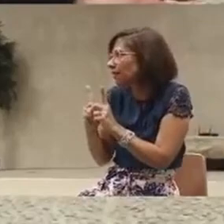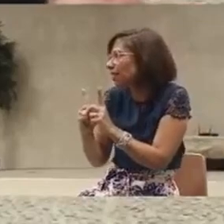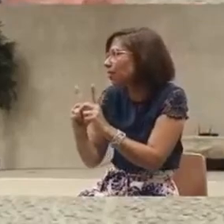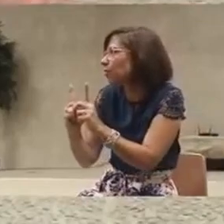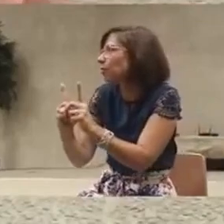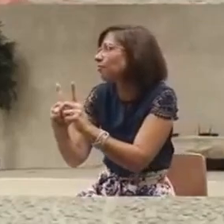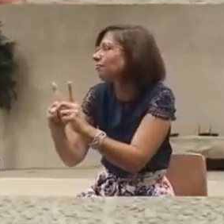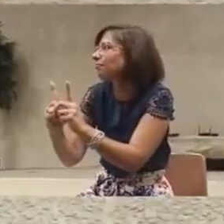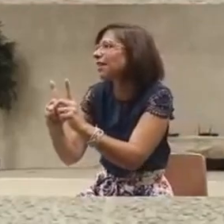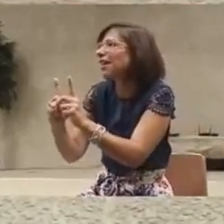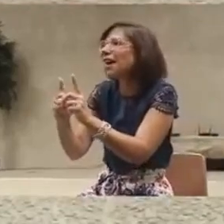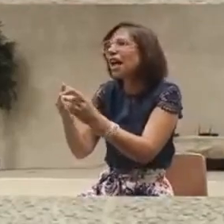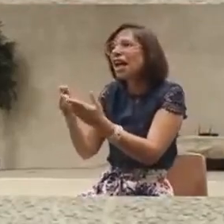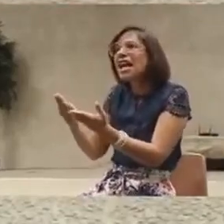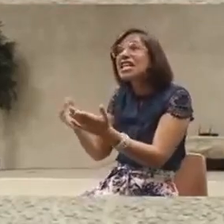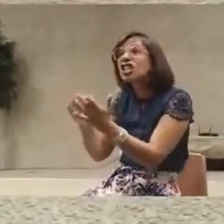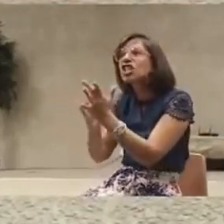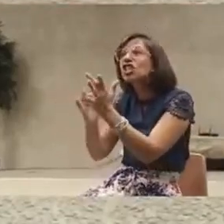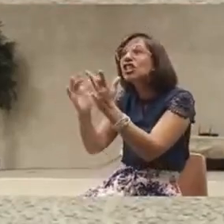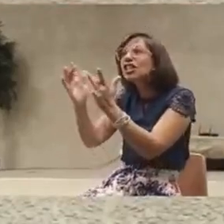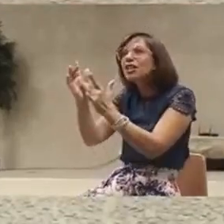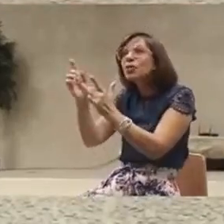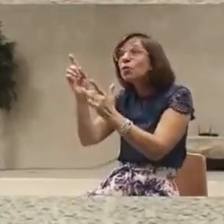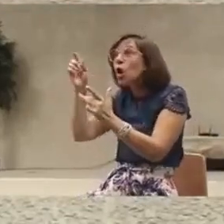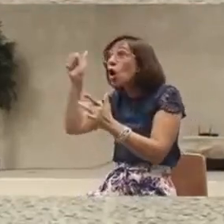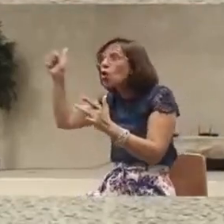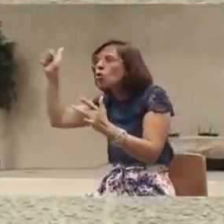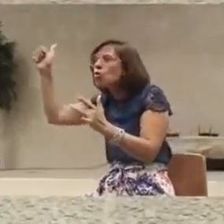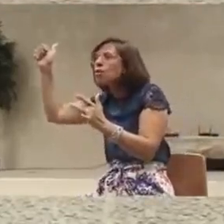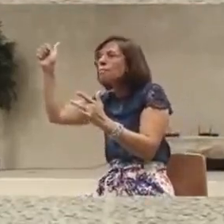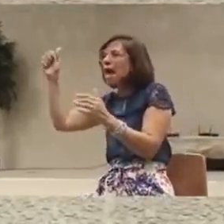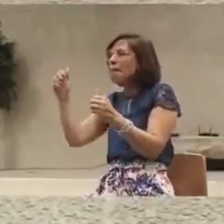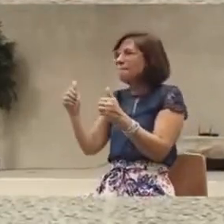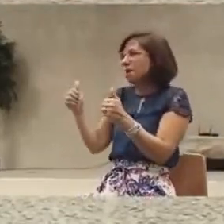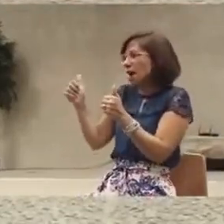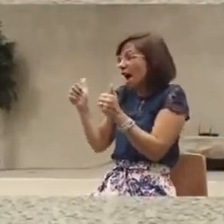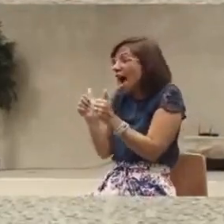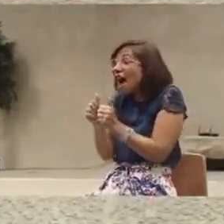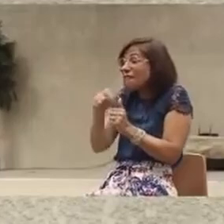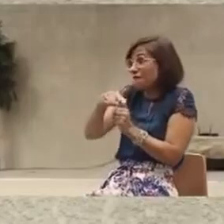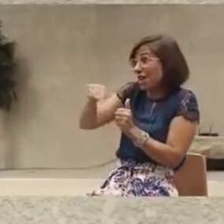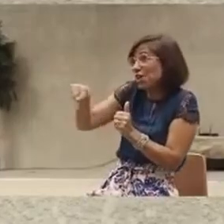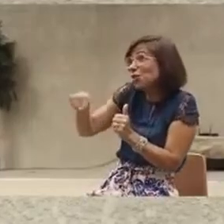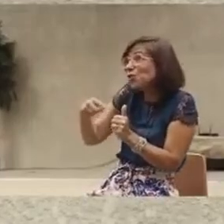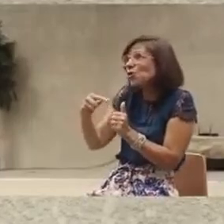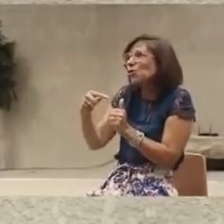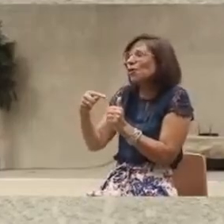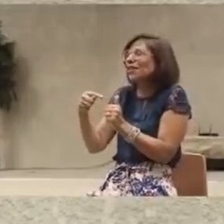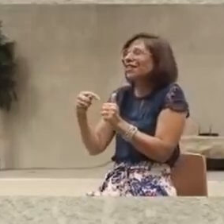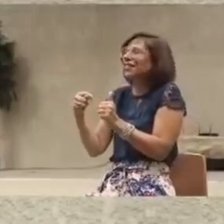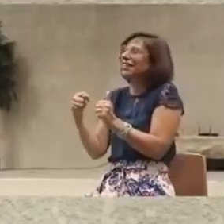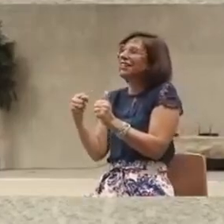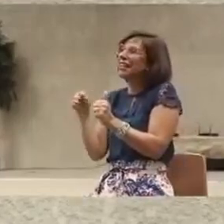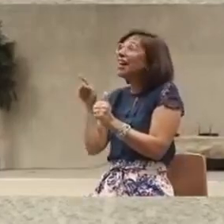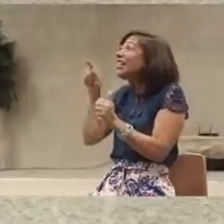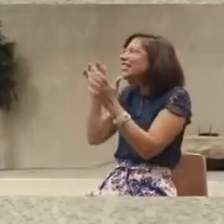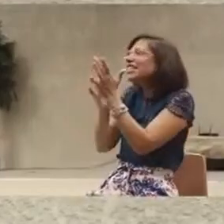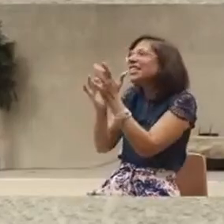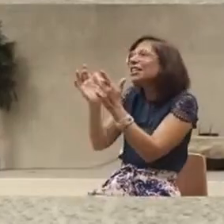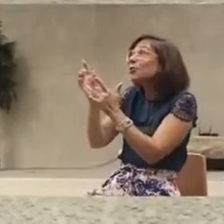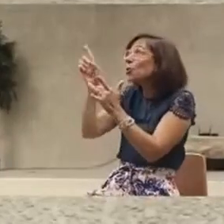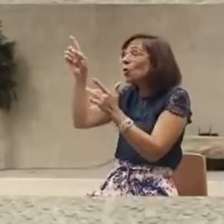était bien meilleure. C'est que seulement ils n'arrivaient pas à avoir les yeux pour voir la